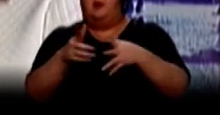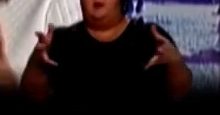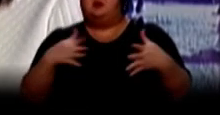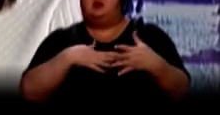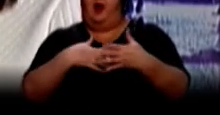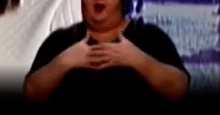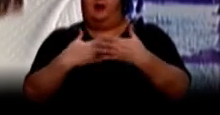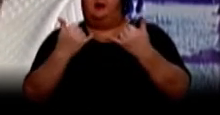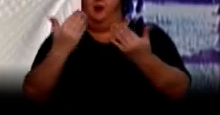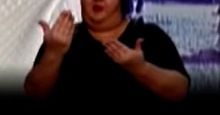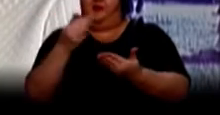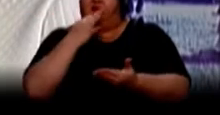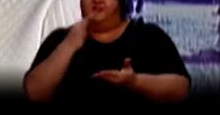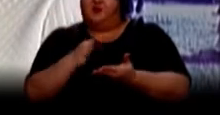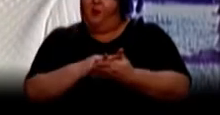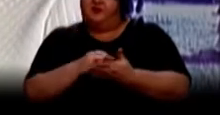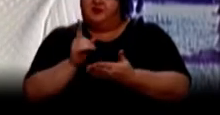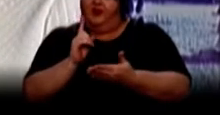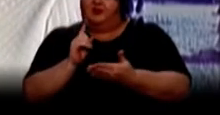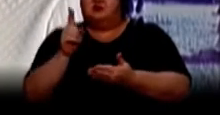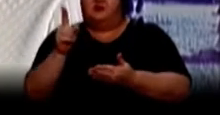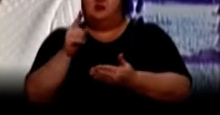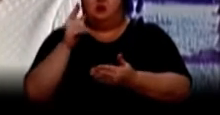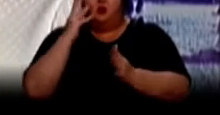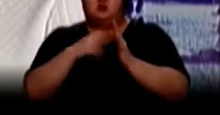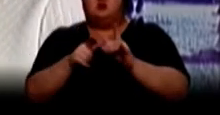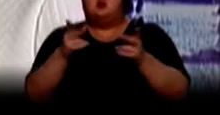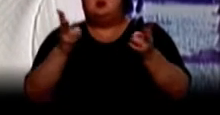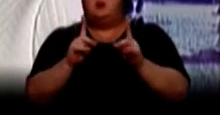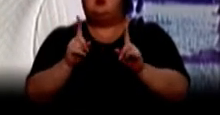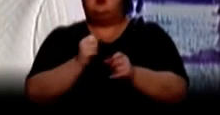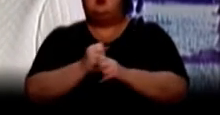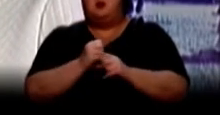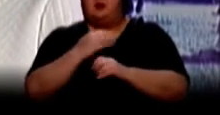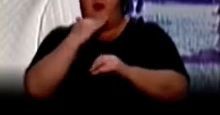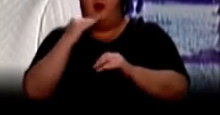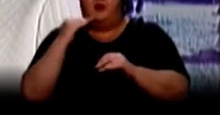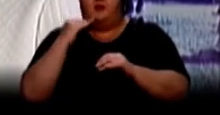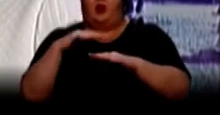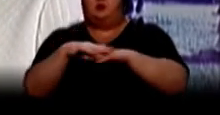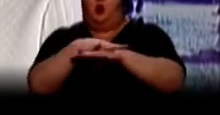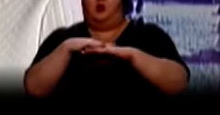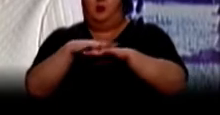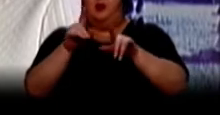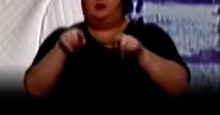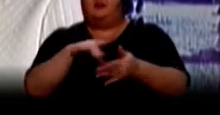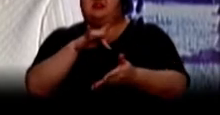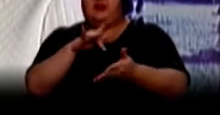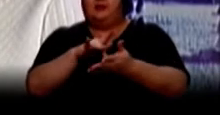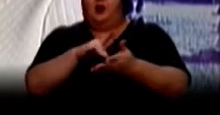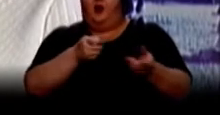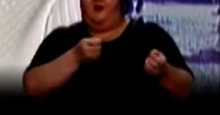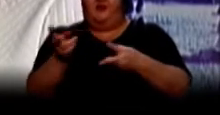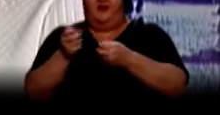це тепер їхня відповідальність, вони розуміють, що з цим треба щось робити, а в багатьох громадах навіть централізованого вивозу взагалі сміття